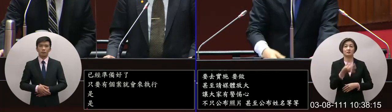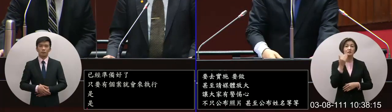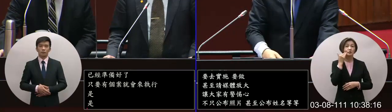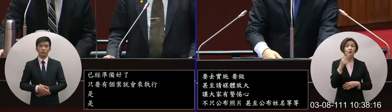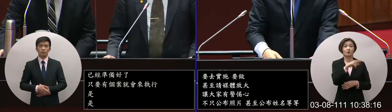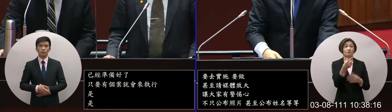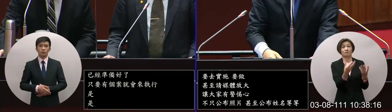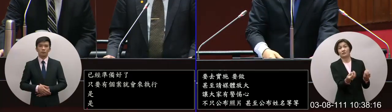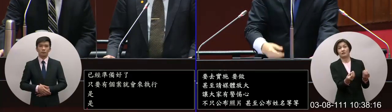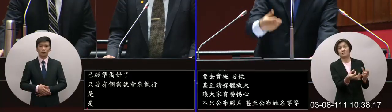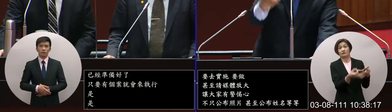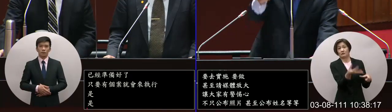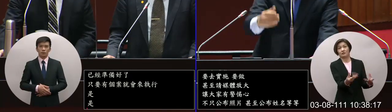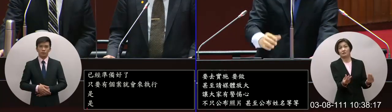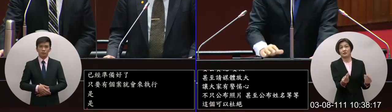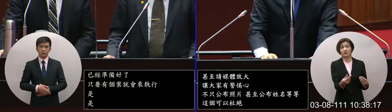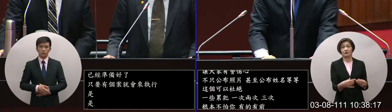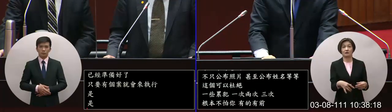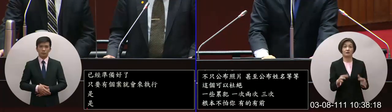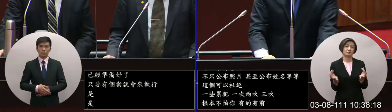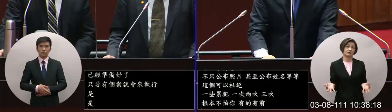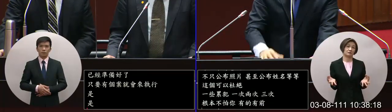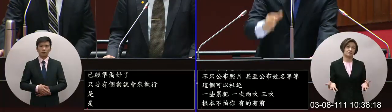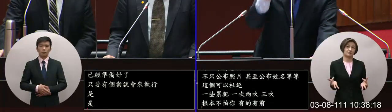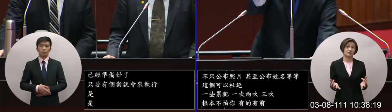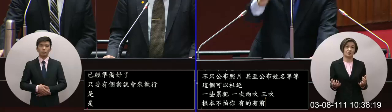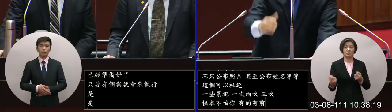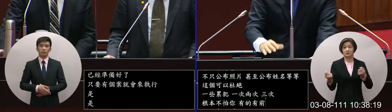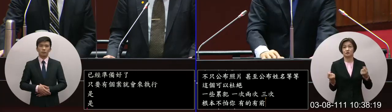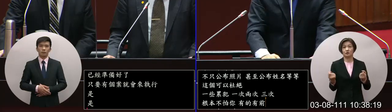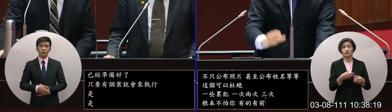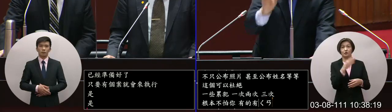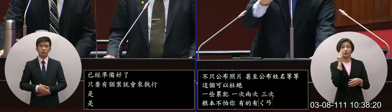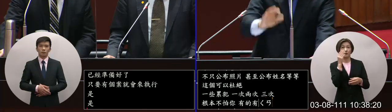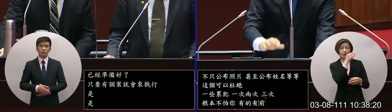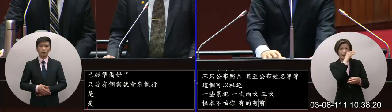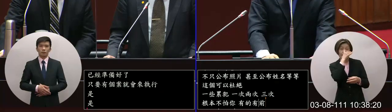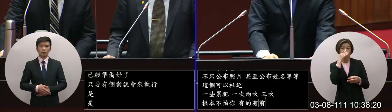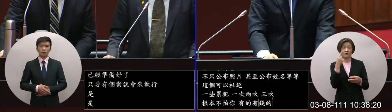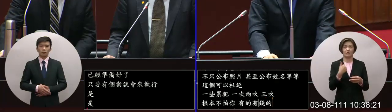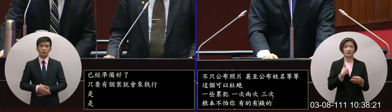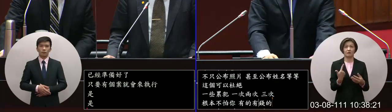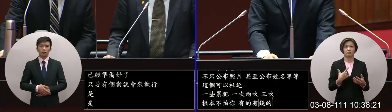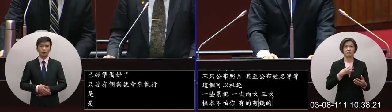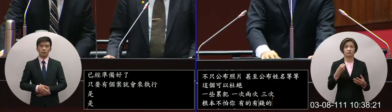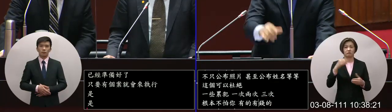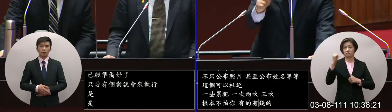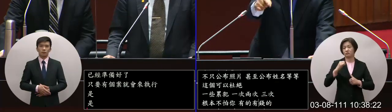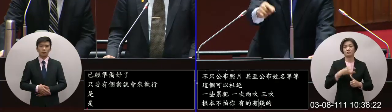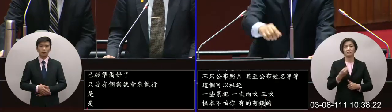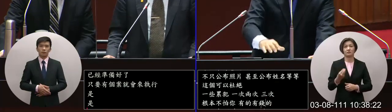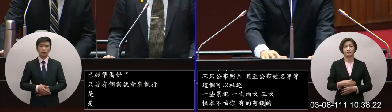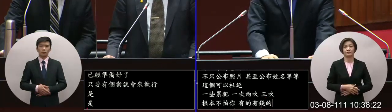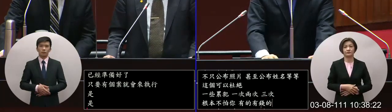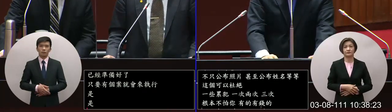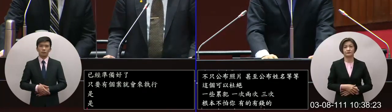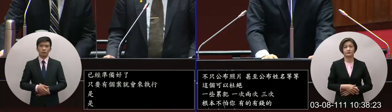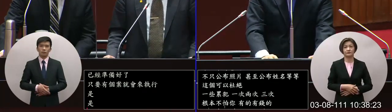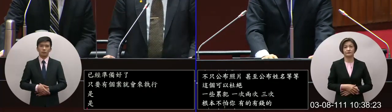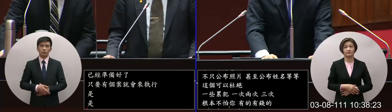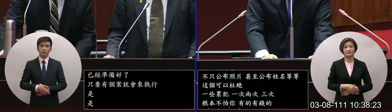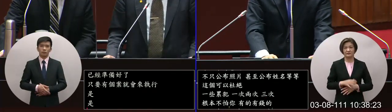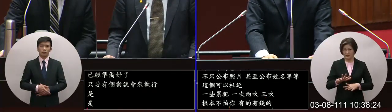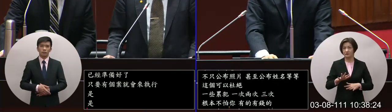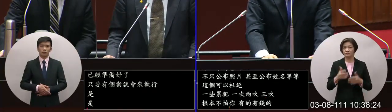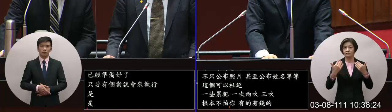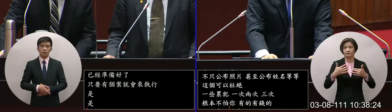车，他怕什么？对不对？你花再多钱他都不怕。这个就是现阶段很